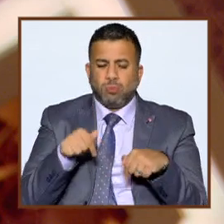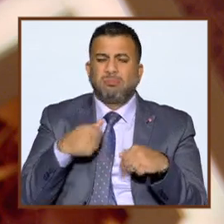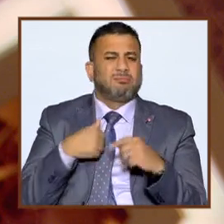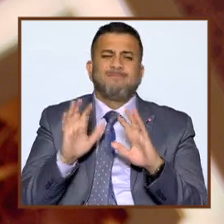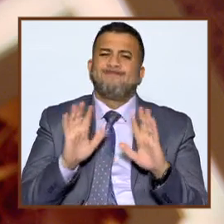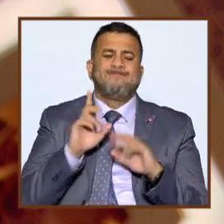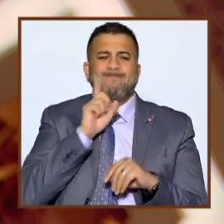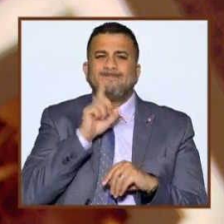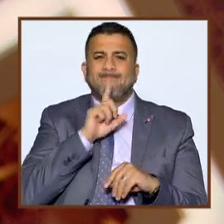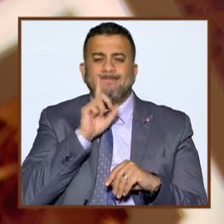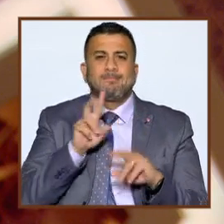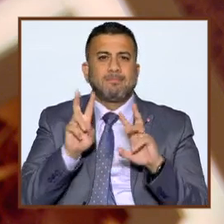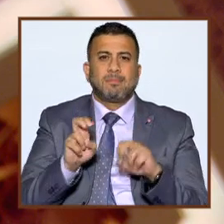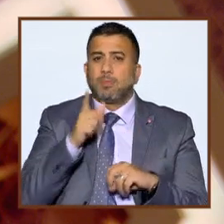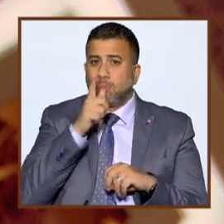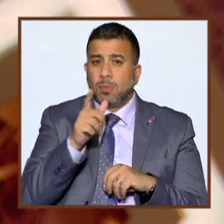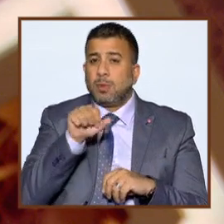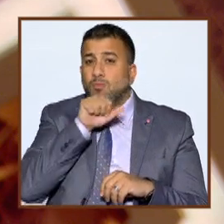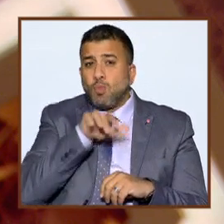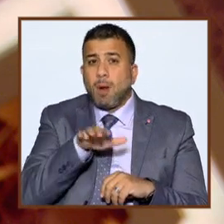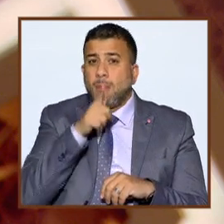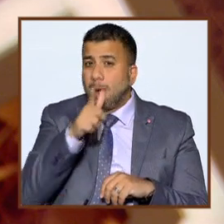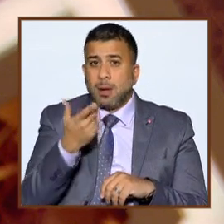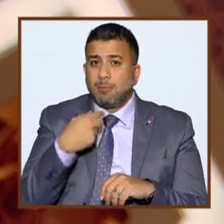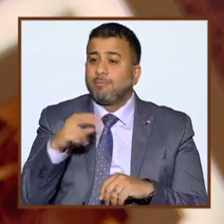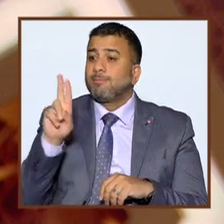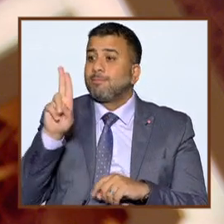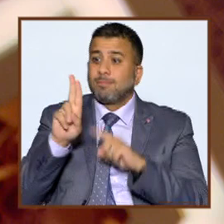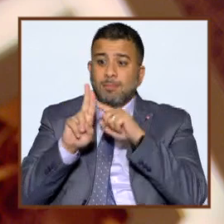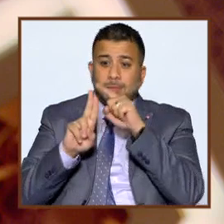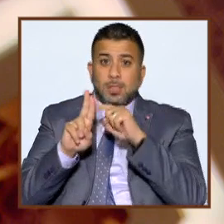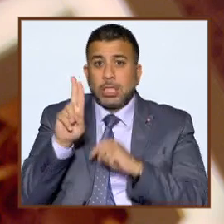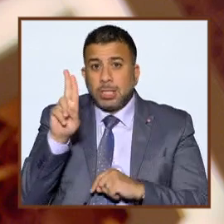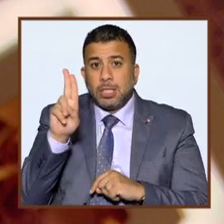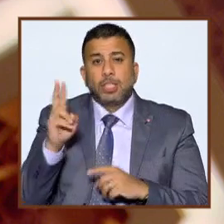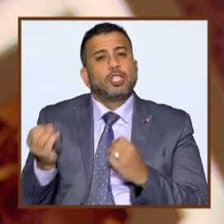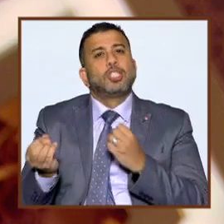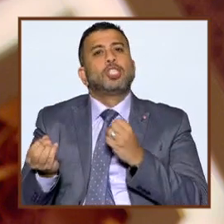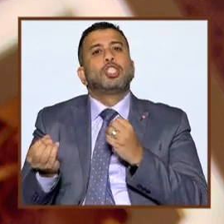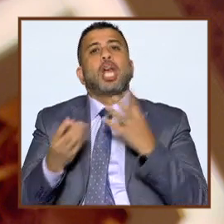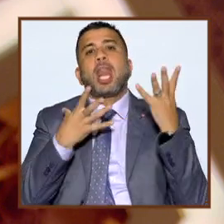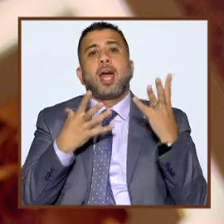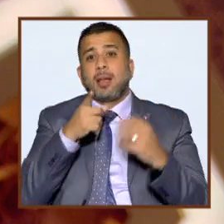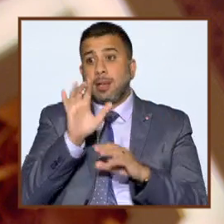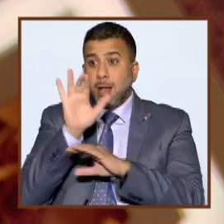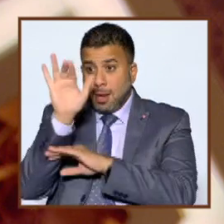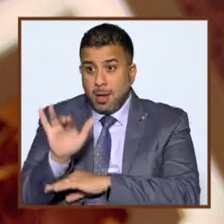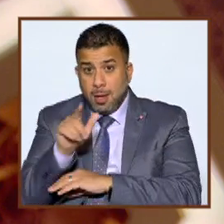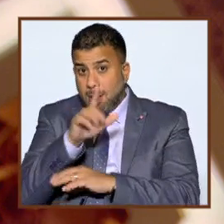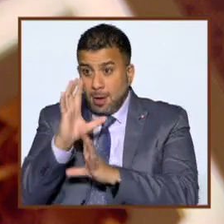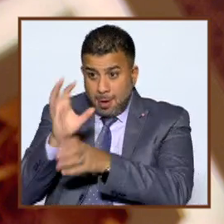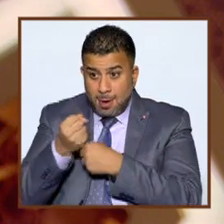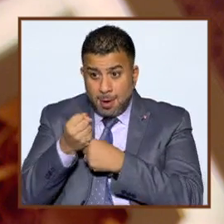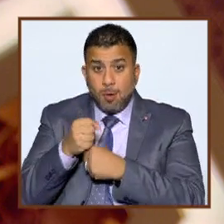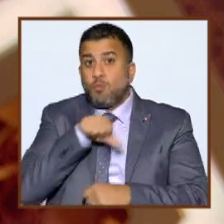وسلم قال أنا وكافل اليتيم كهاتين في الجنة، وجاء في لفظ قال أنا وكافل اليتيم كهاتين